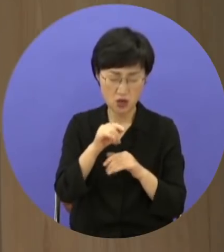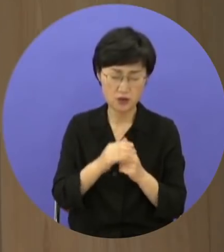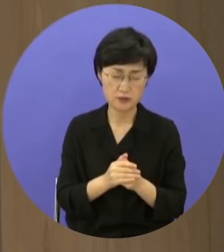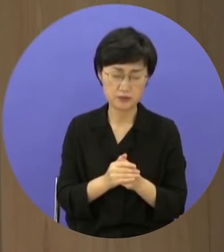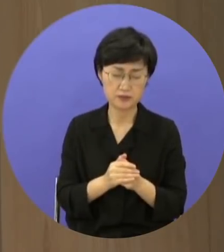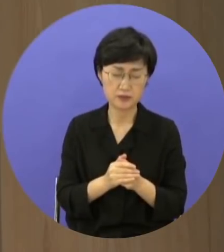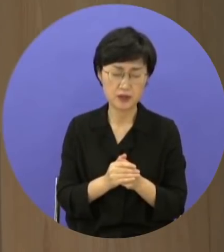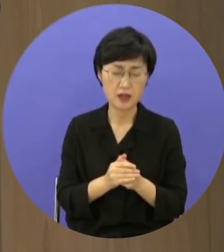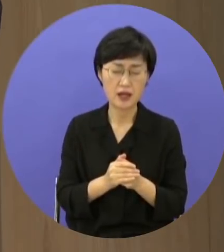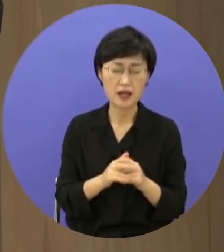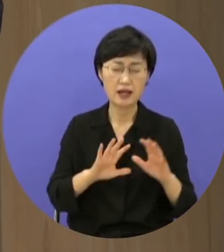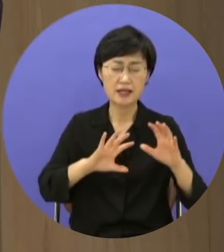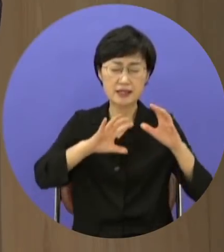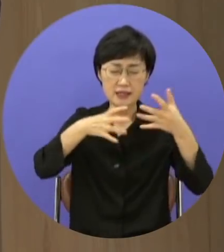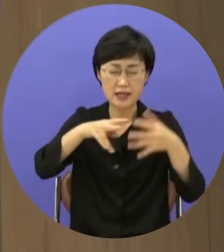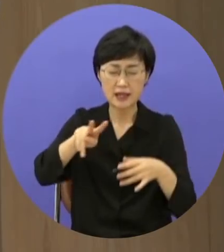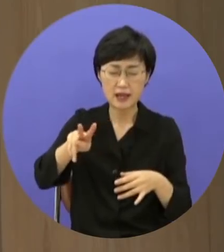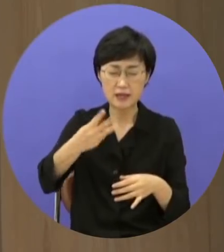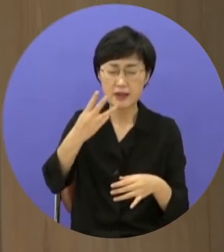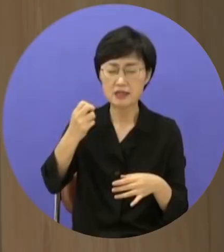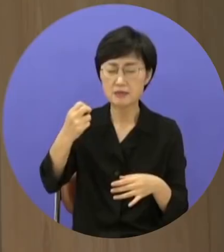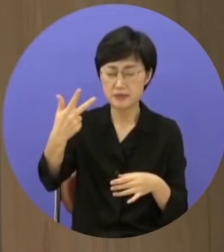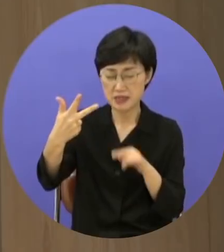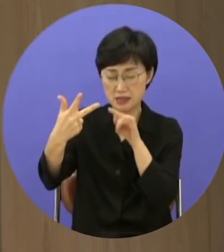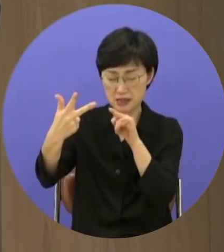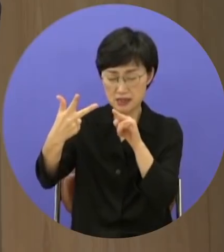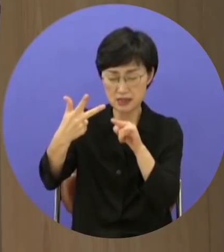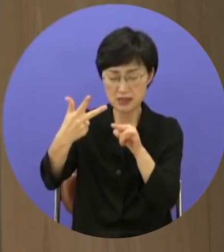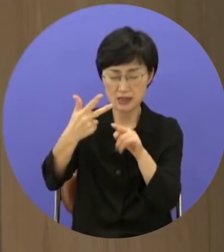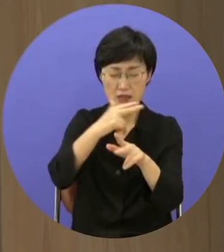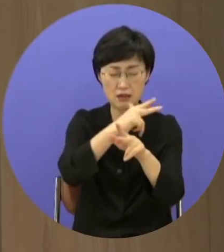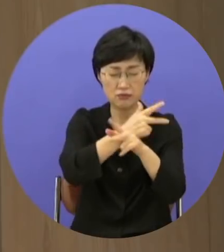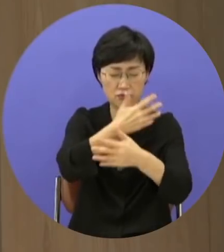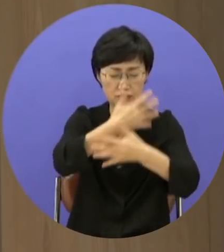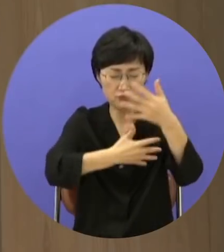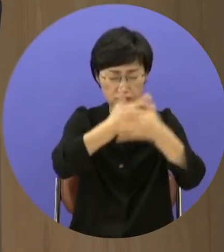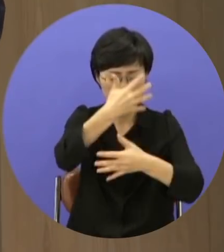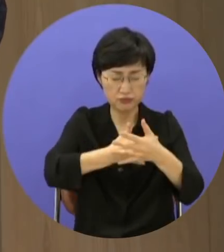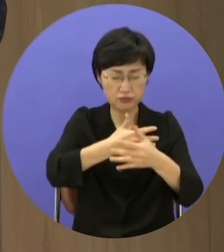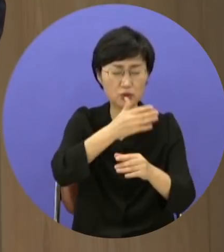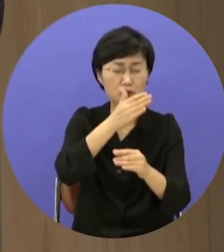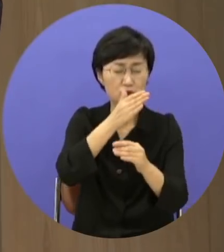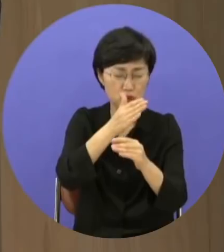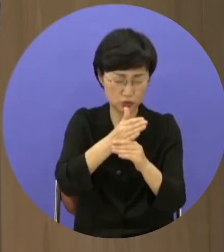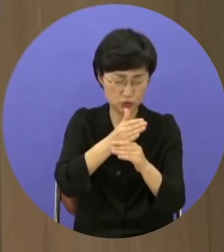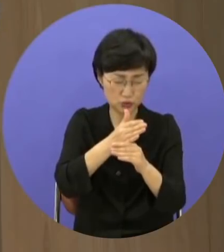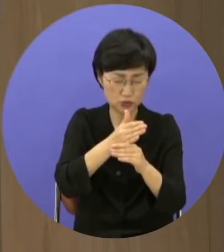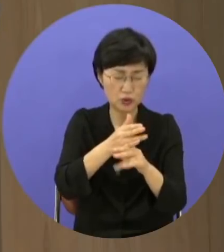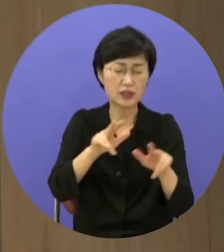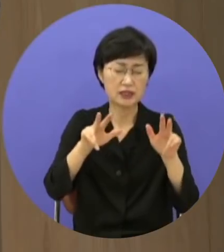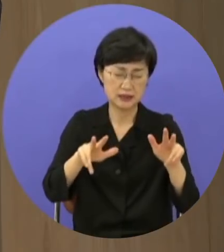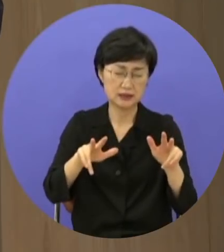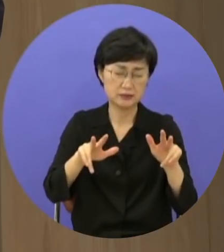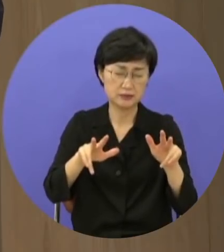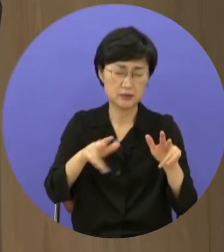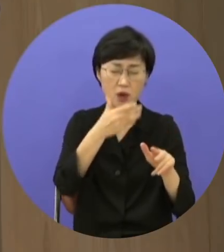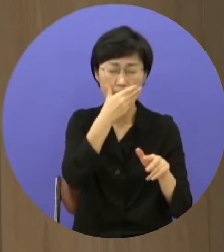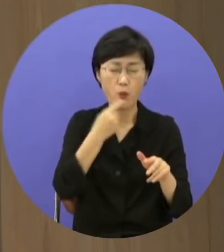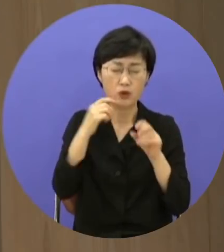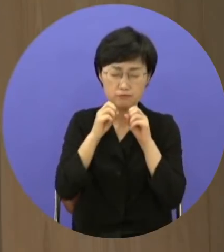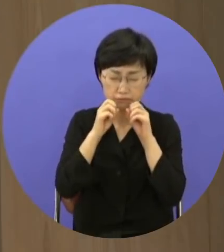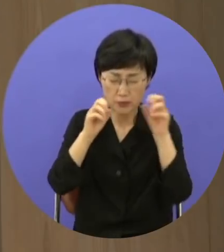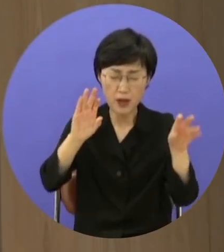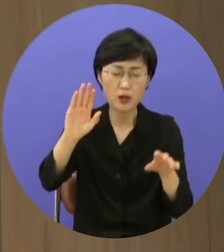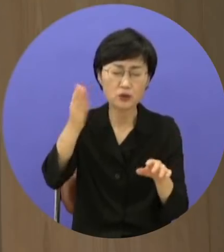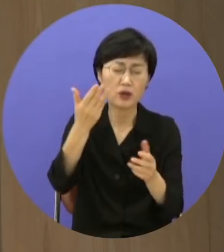비대면을 대면화시키는 플랫폼의 시작이 되게 하실 줄 믿습니다. 비대면으로 이루어지는